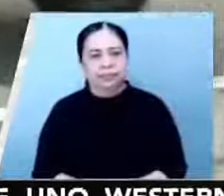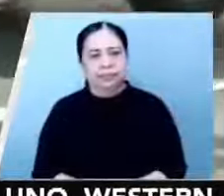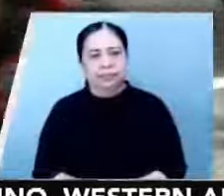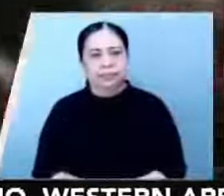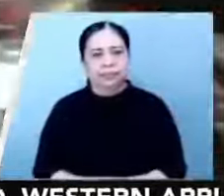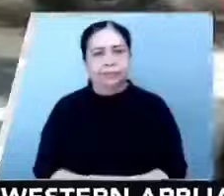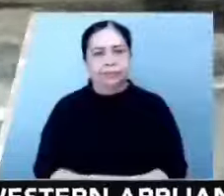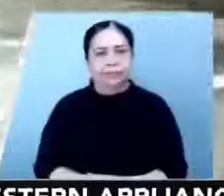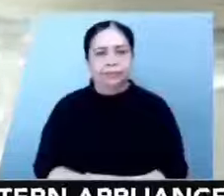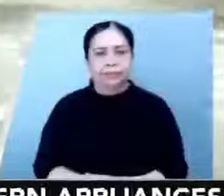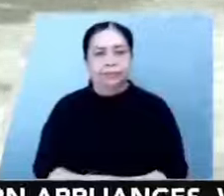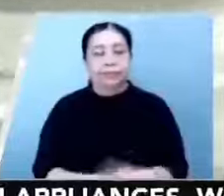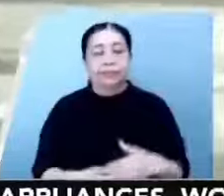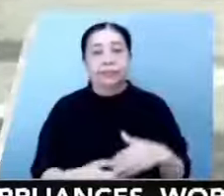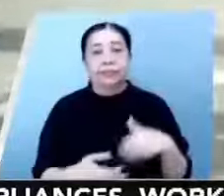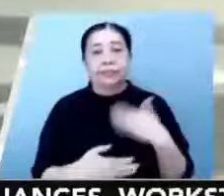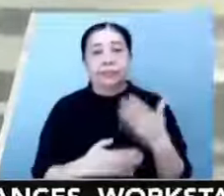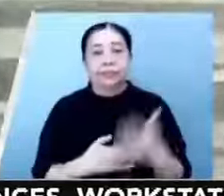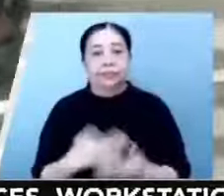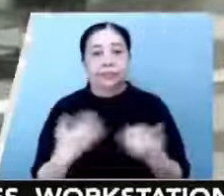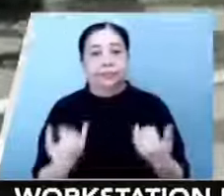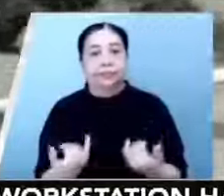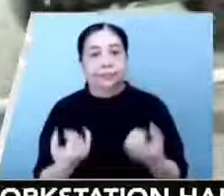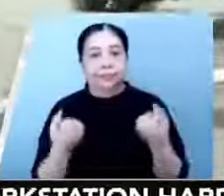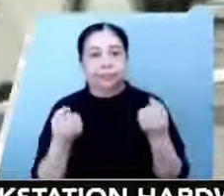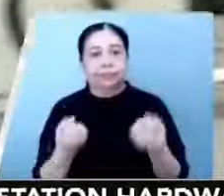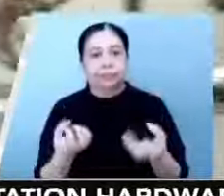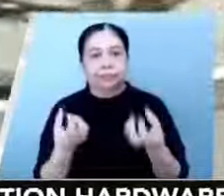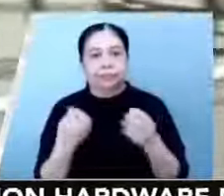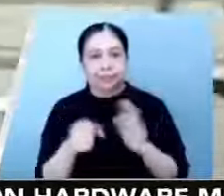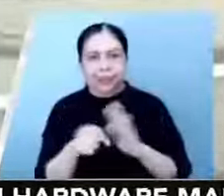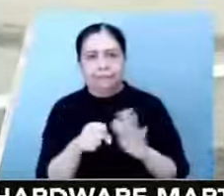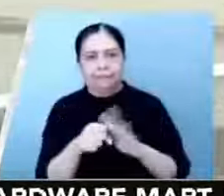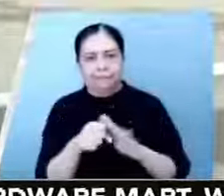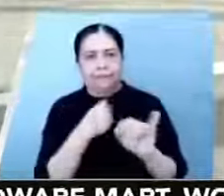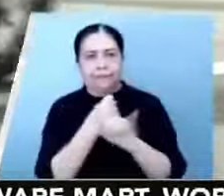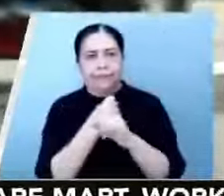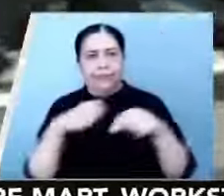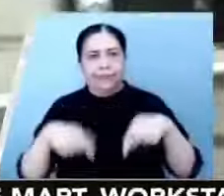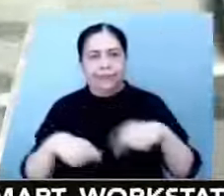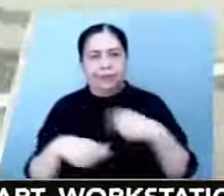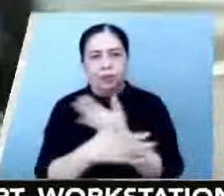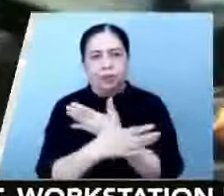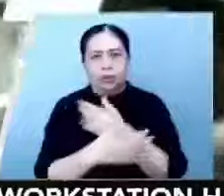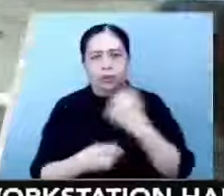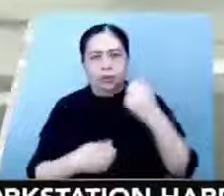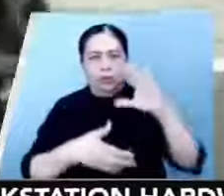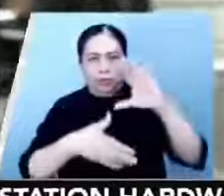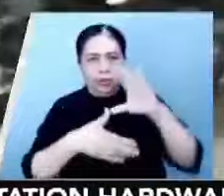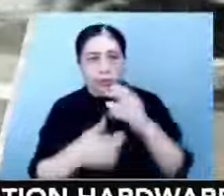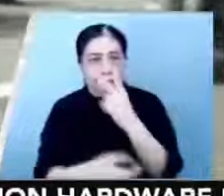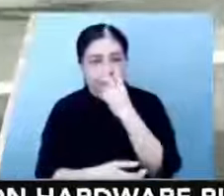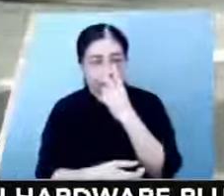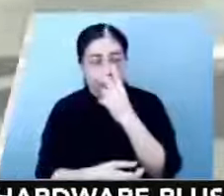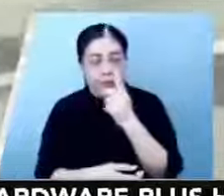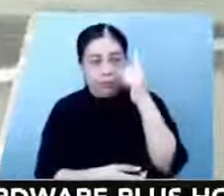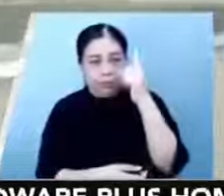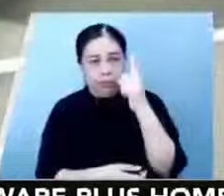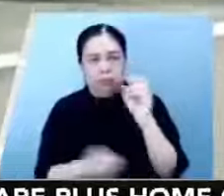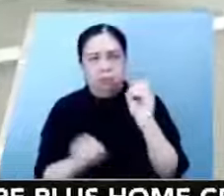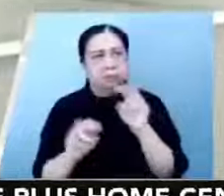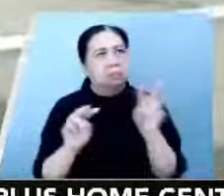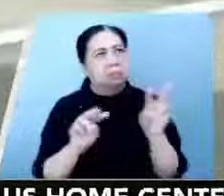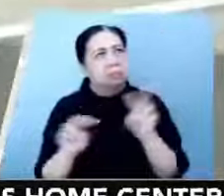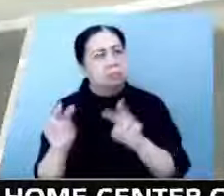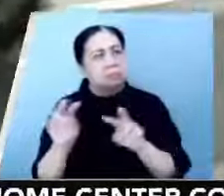Samantala, igan, sa mga oras na ito ay marami naman mga jeep na bumabiyahe dito sa monumento sa Caloocan tulad na nakikita nyo. At wala pa naman tayo nakikita na mga